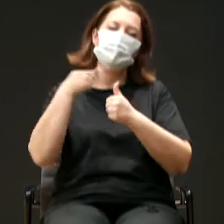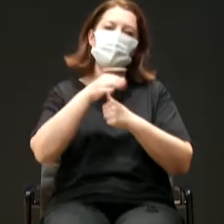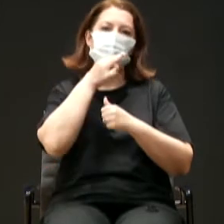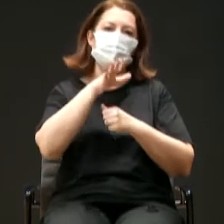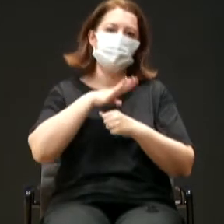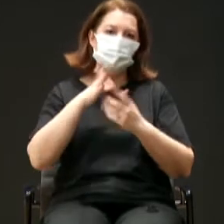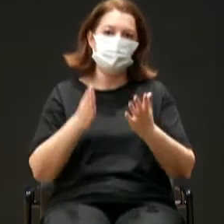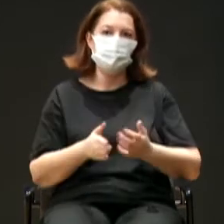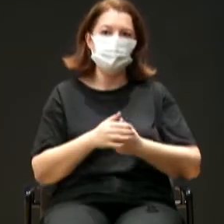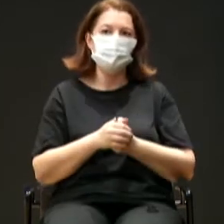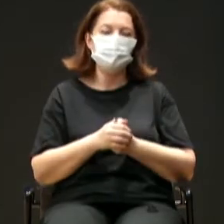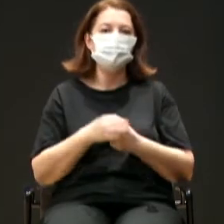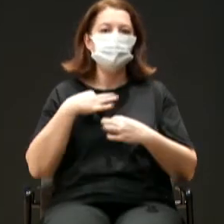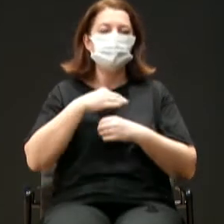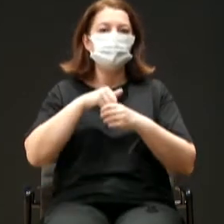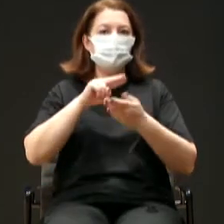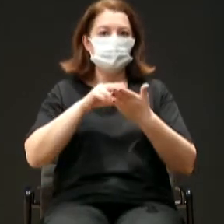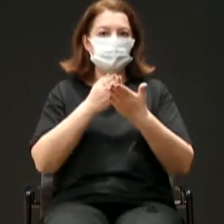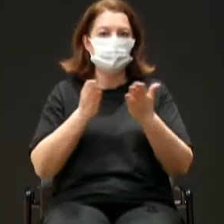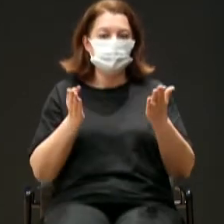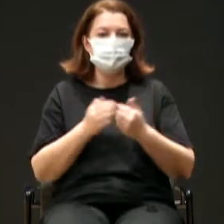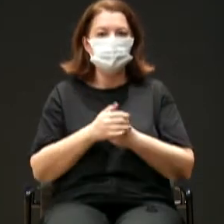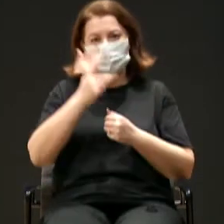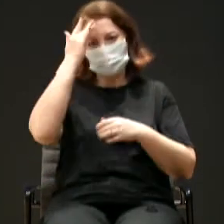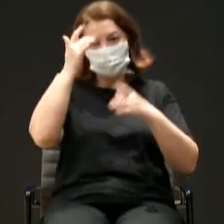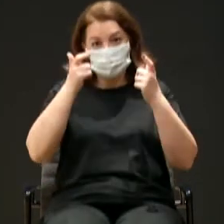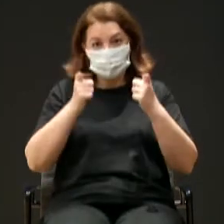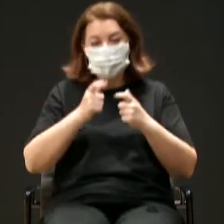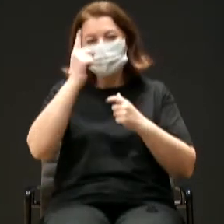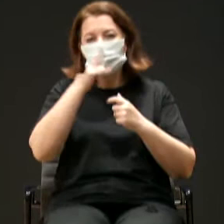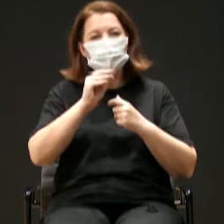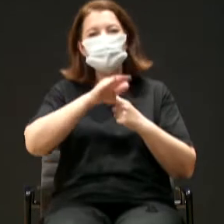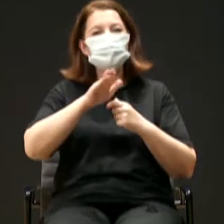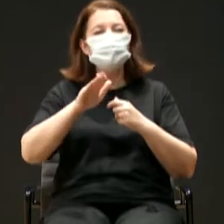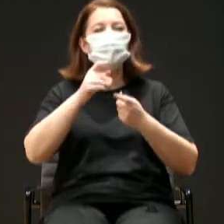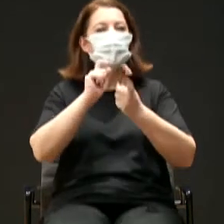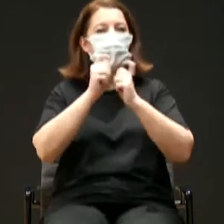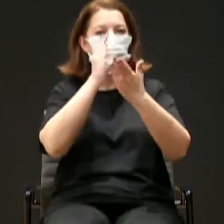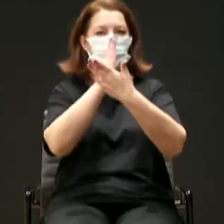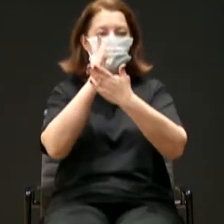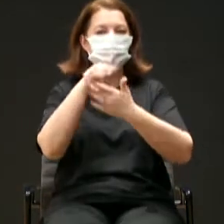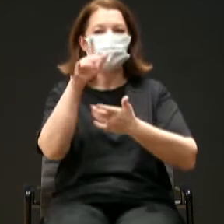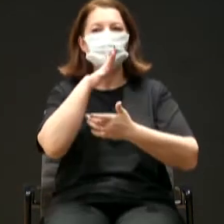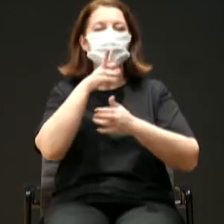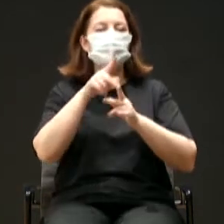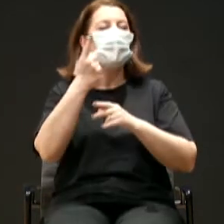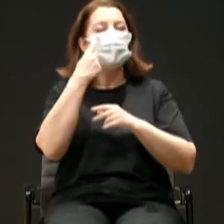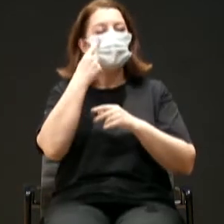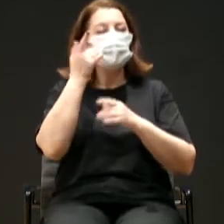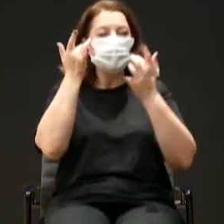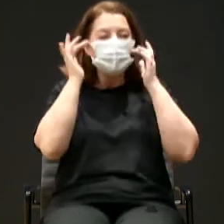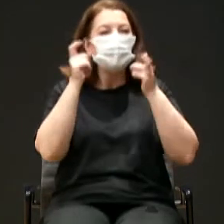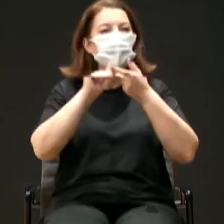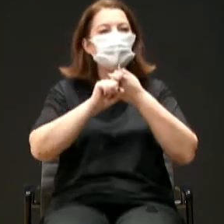istiyorum. Sayın meclis üyelerim, Beylikdüzü'ndeki ilk çocuk kütüphanemiz sizlerin de bildiği gibi Atatürk Kültür ve